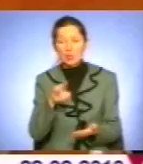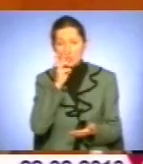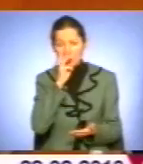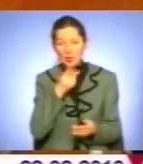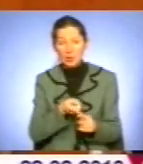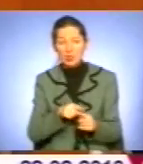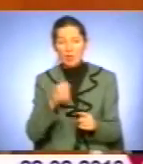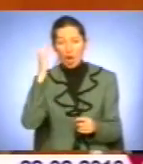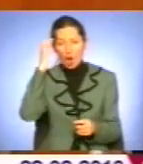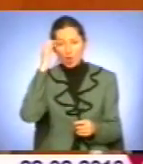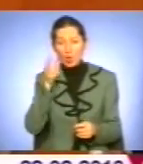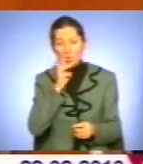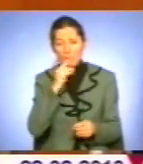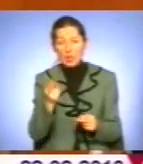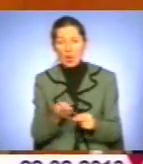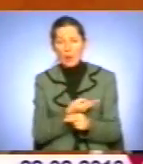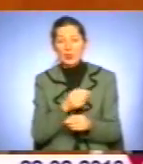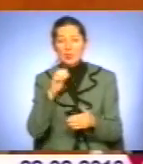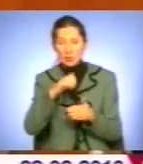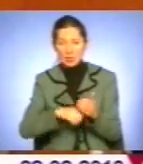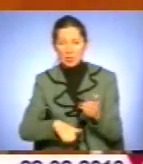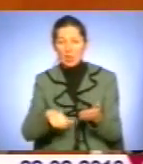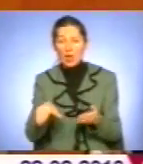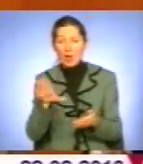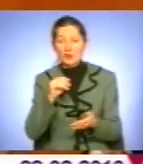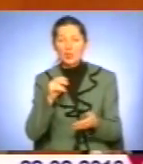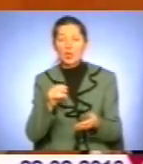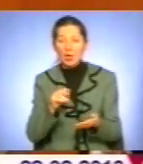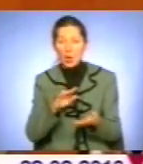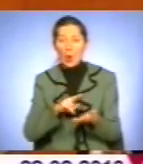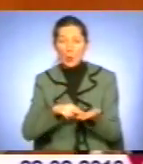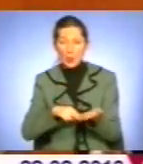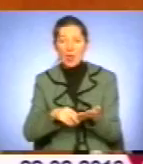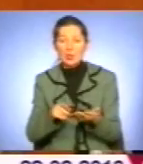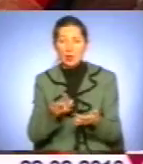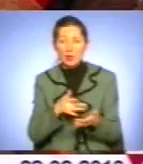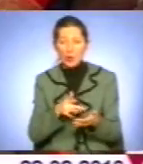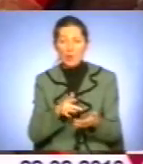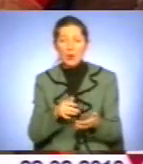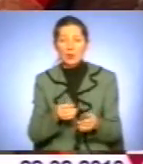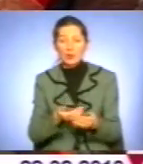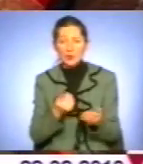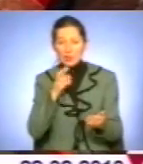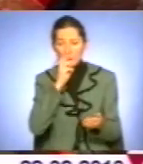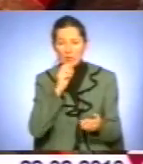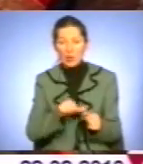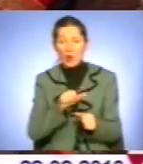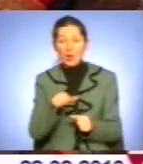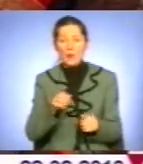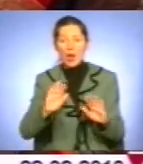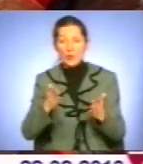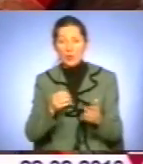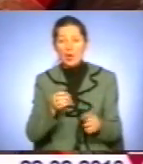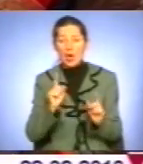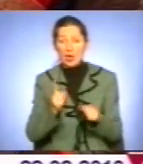кажуть, чорна зарплата, тобто без зняття цих нарахувань і відрахувань від заробітної плати. В окремих випадках реальна зарплата